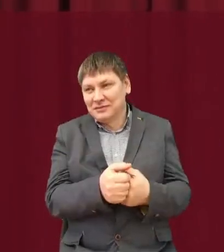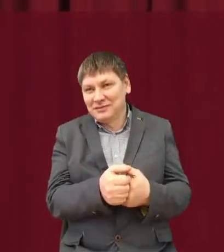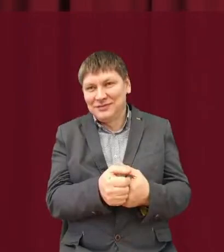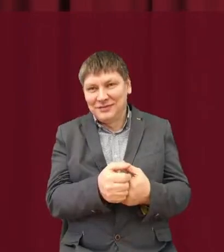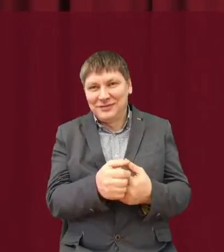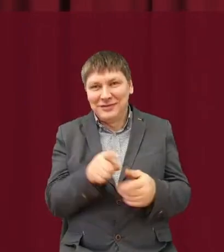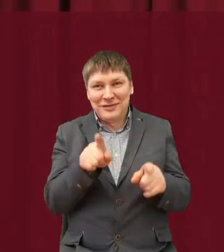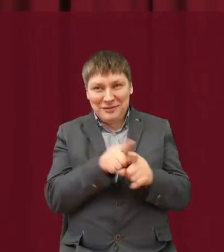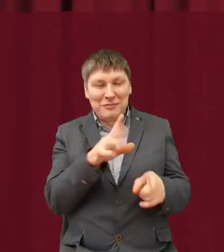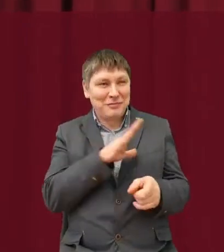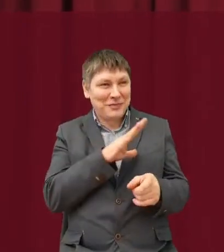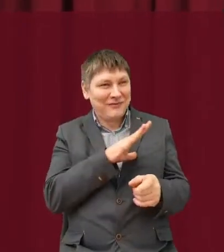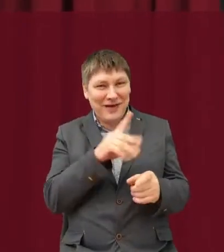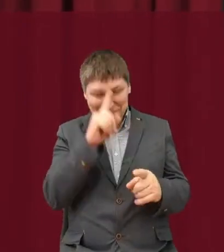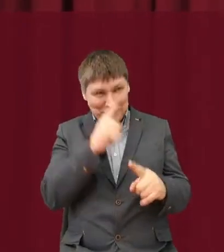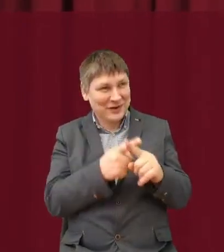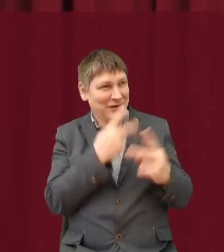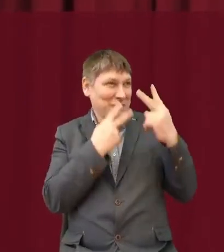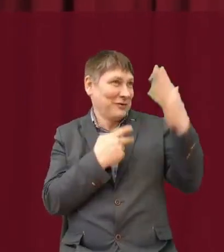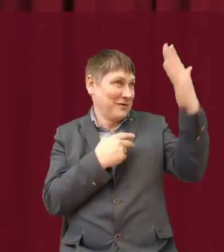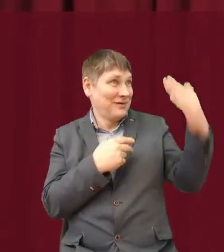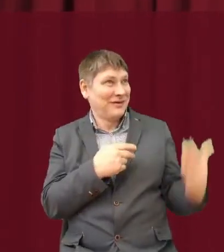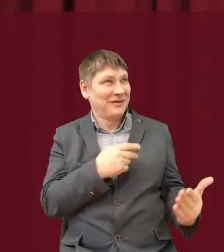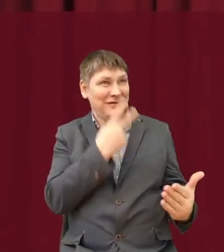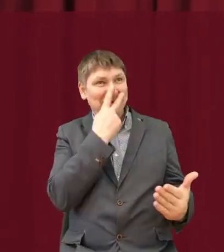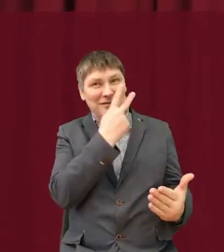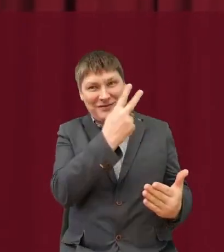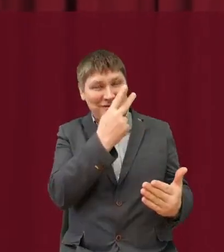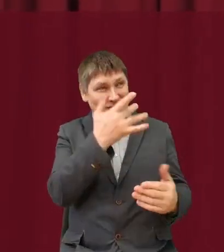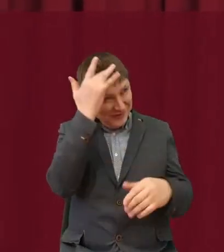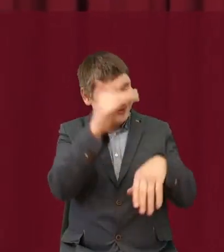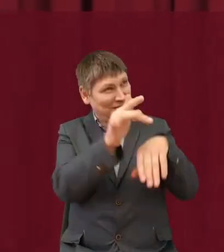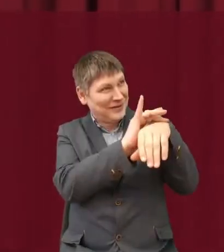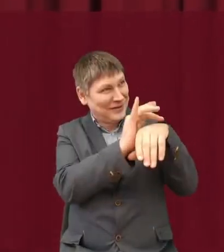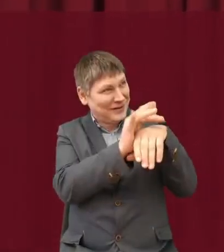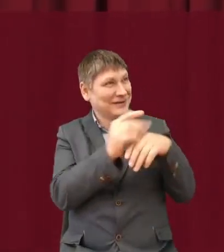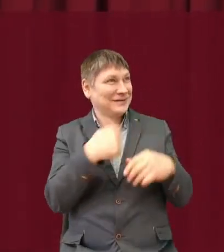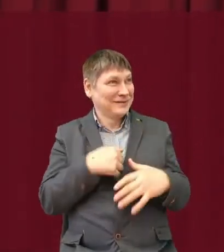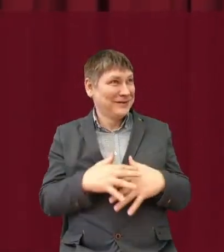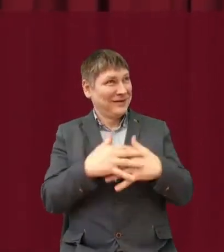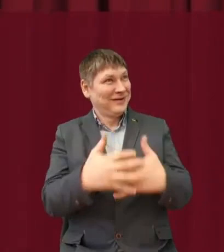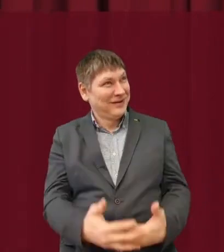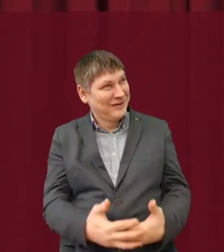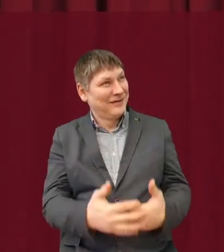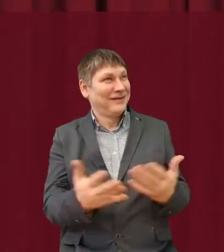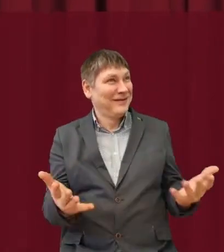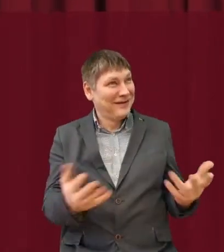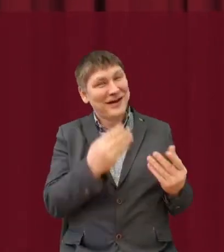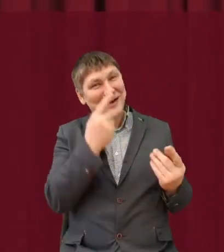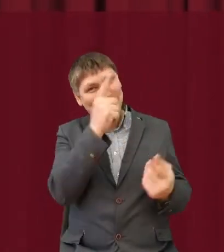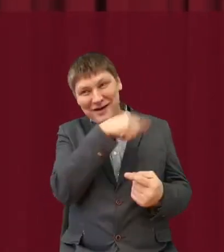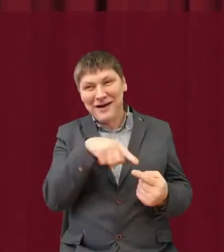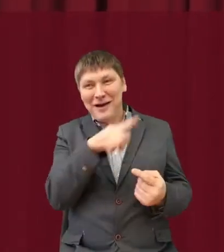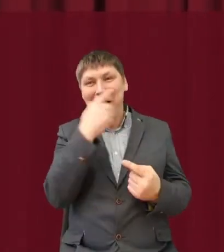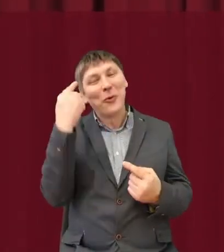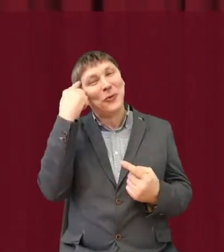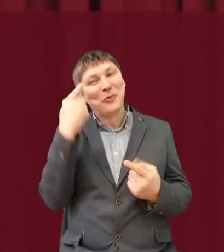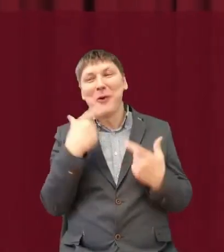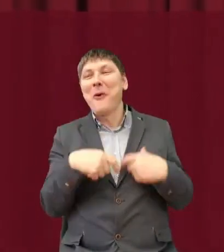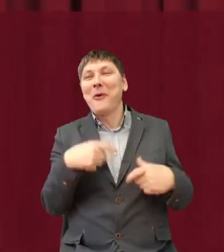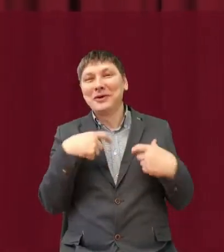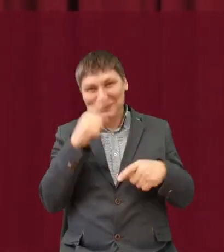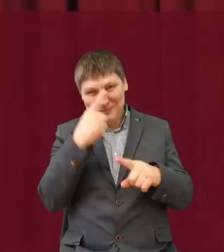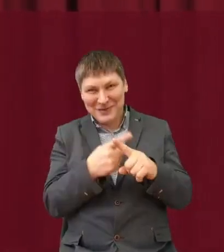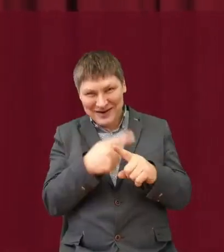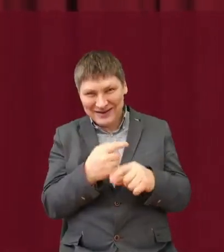такой животик Красивый такое отсутствие волос гармоничное другие качества сестер немножко